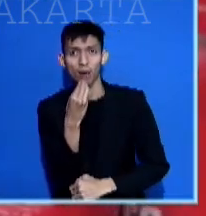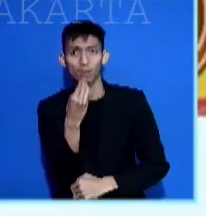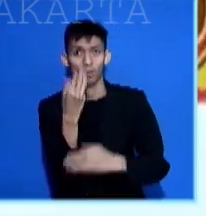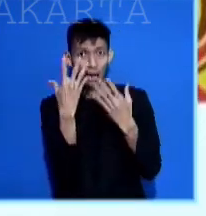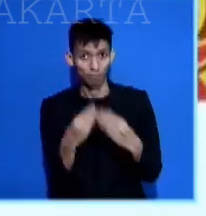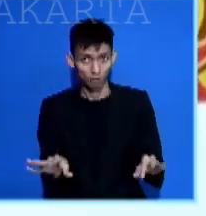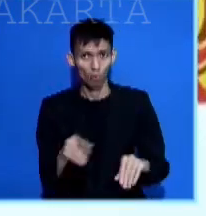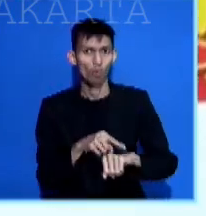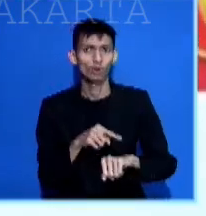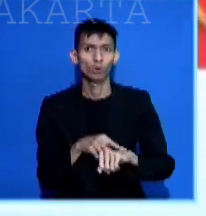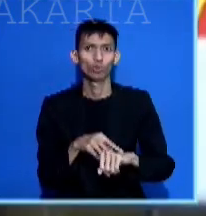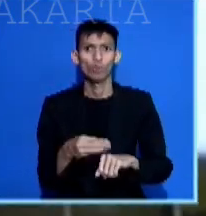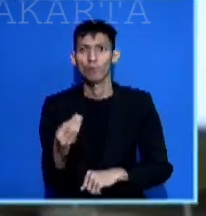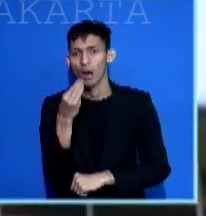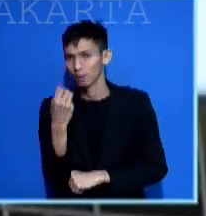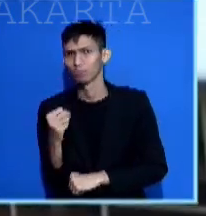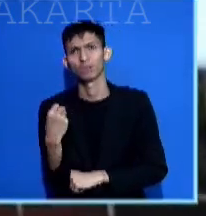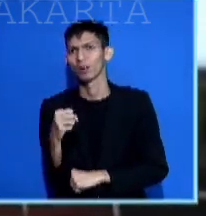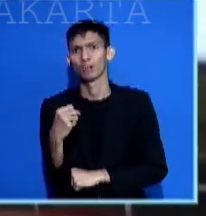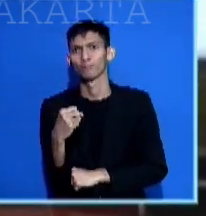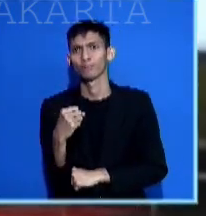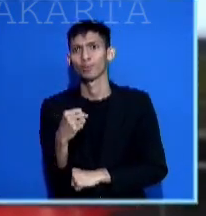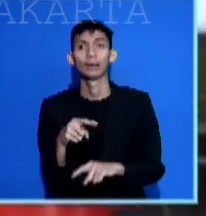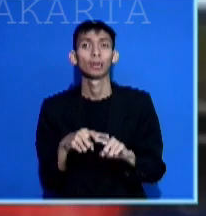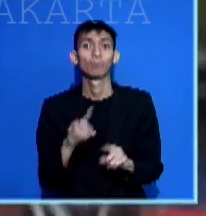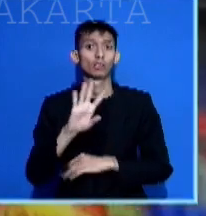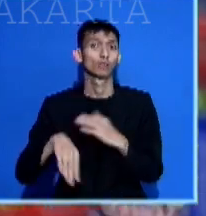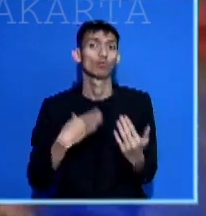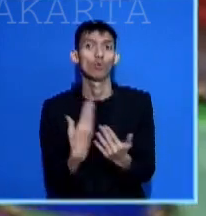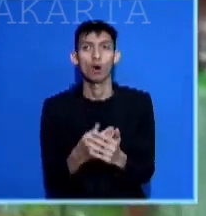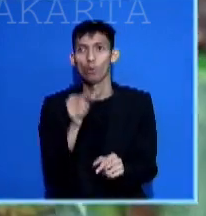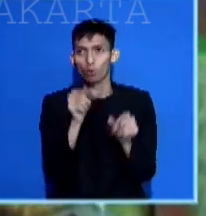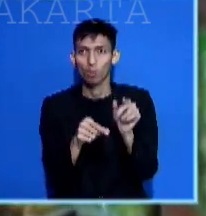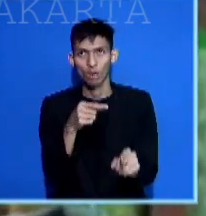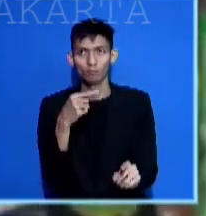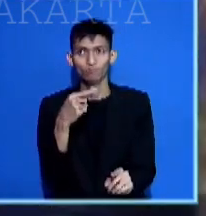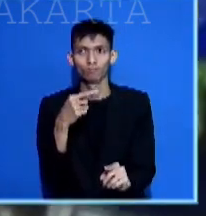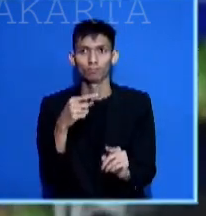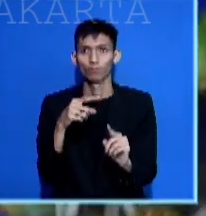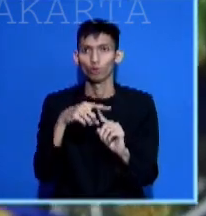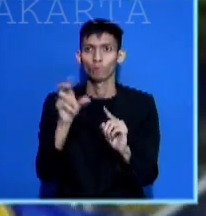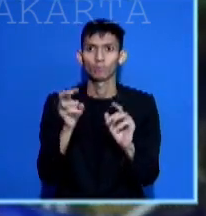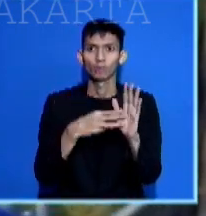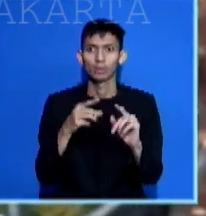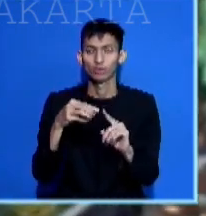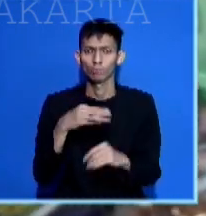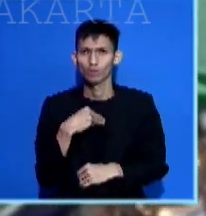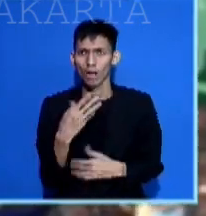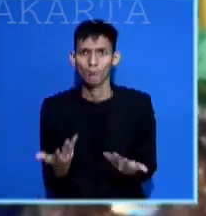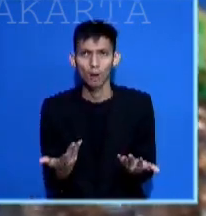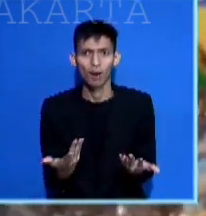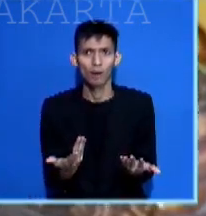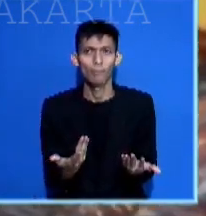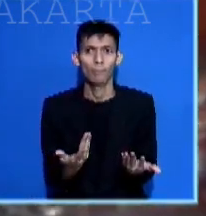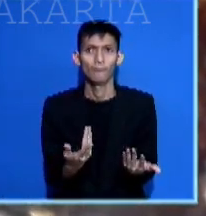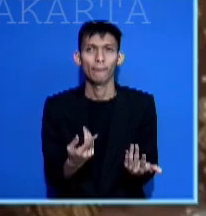habis tanggal kadaluarsanya. Namun secara keseluruhan, petugas tidak menemukan produk makanan dan minuman yang kadaluarsa di